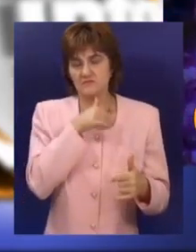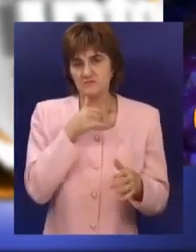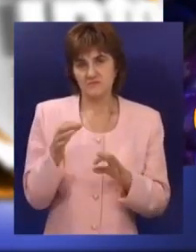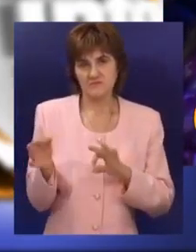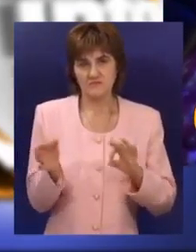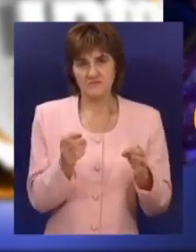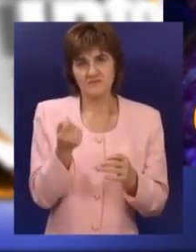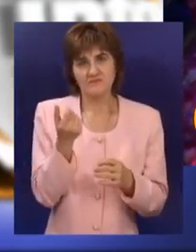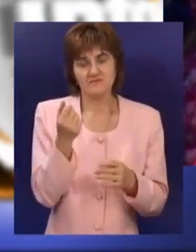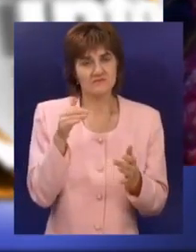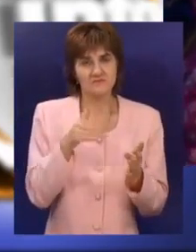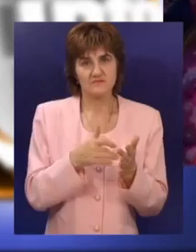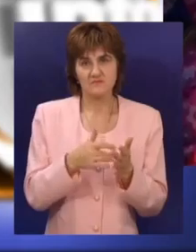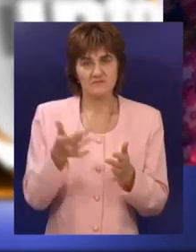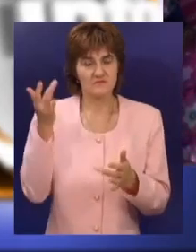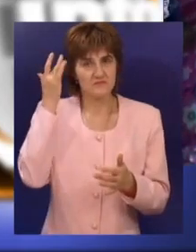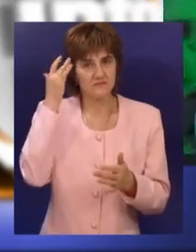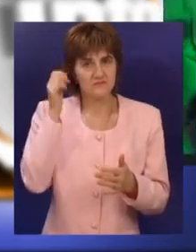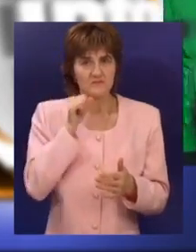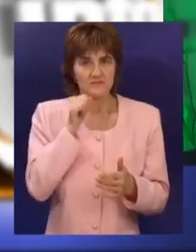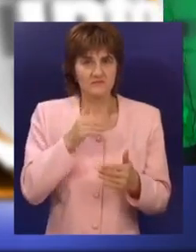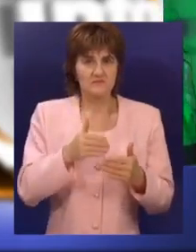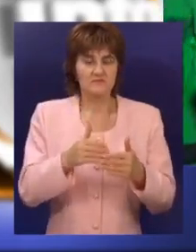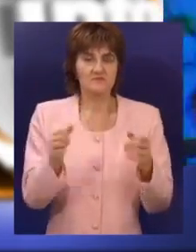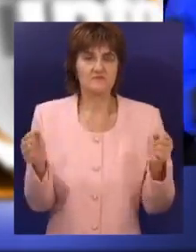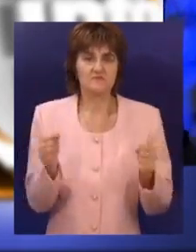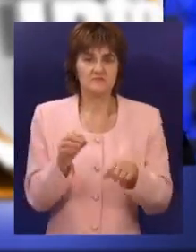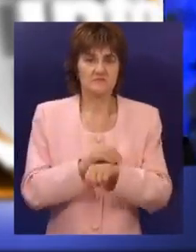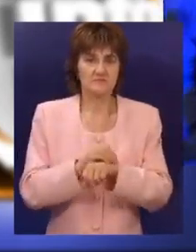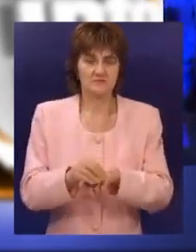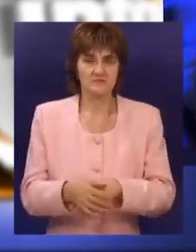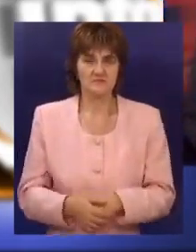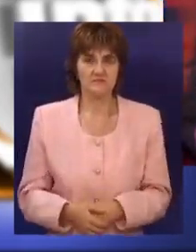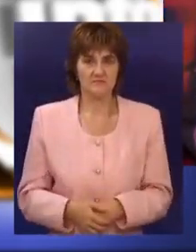u pripremi čita program, detalje oko dočeka saznaćete tokom decembra.